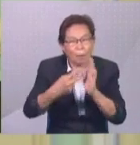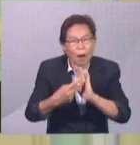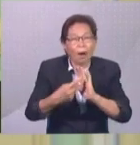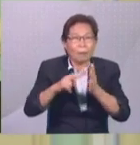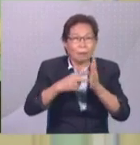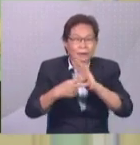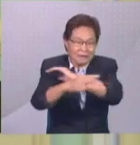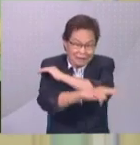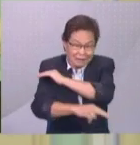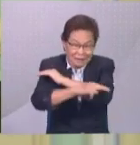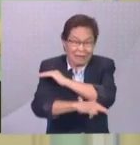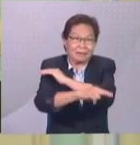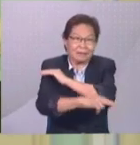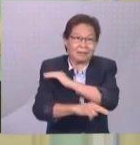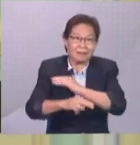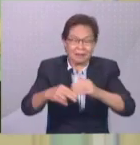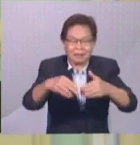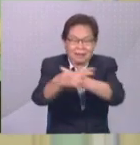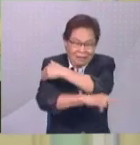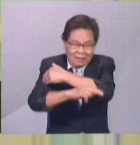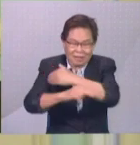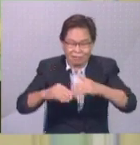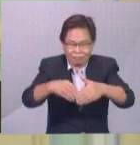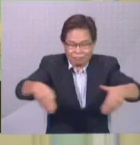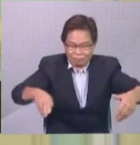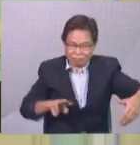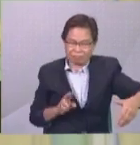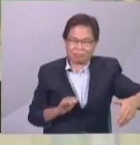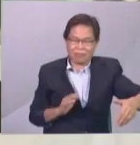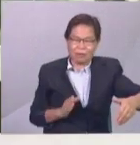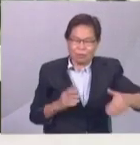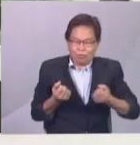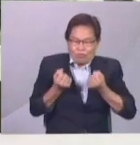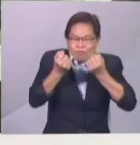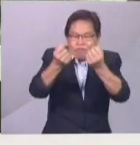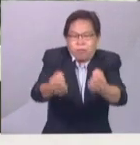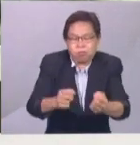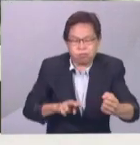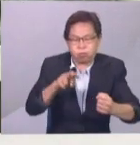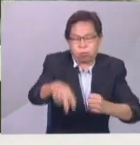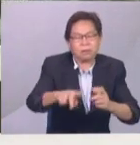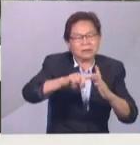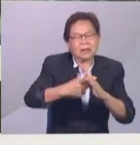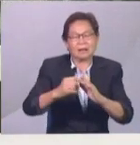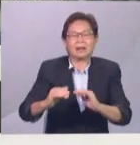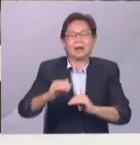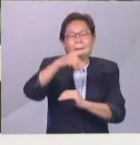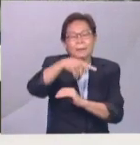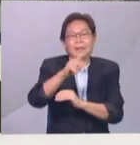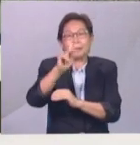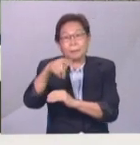pergerakan merentasi negeri ini juga tidak dibenarkan sejak daripada PKP 1 dan PKP